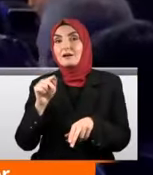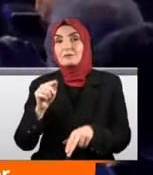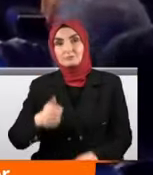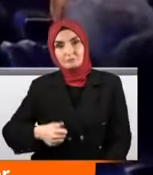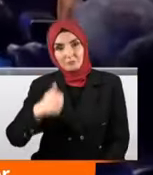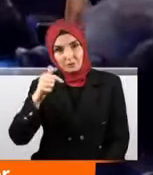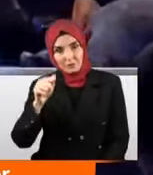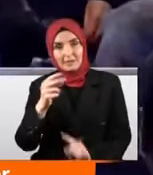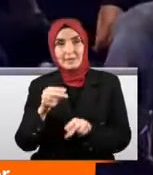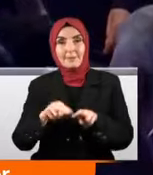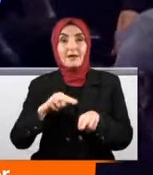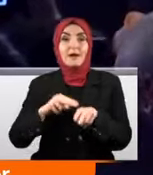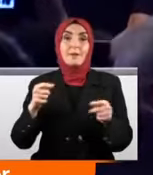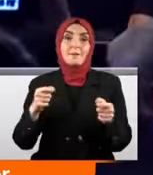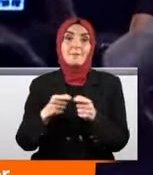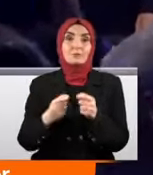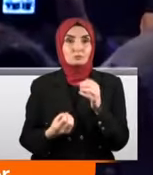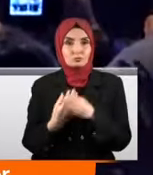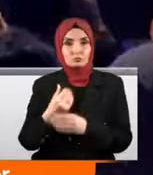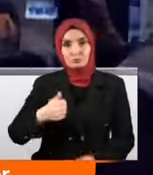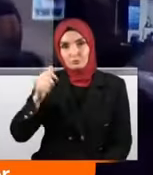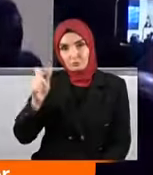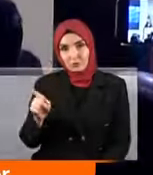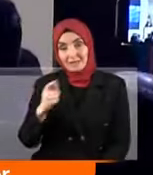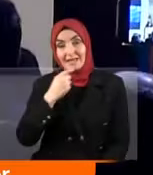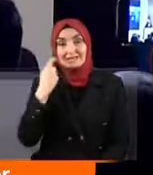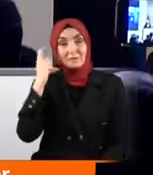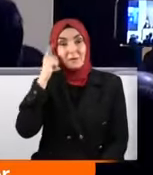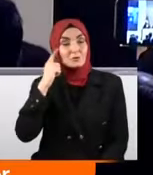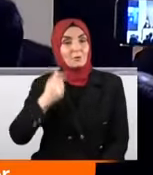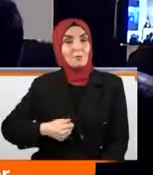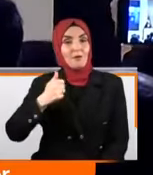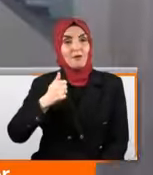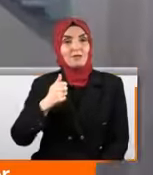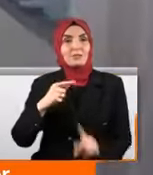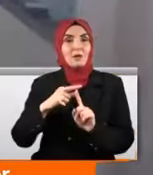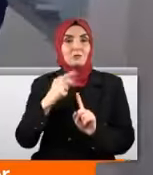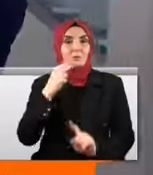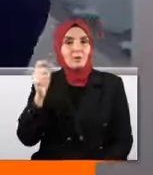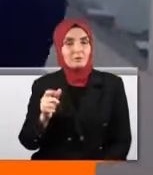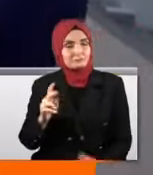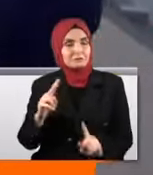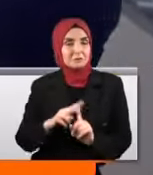Kurucu Başkanı Muharrem Karslı ve eski Başbakan Tansu Çiller de katıldı.